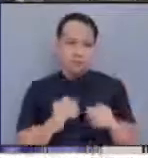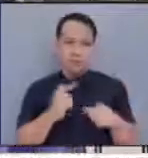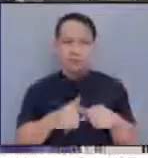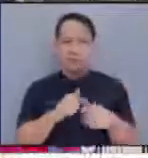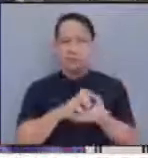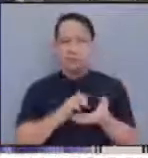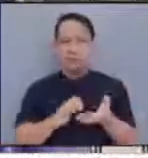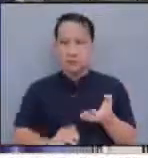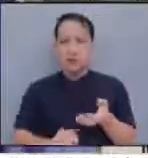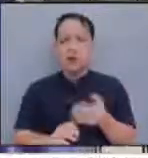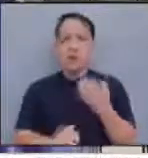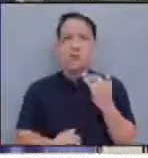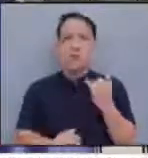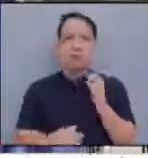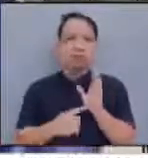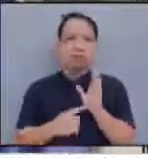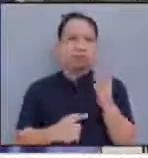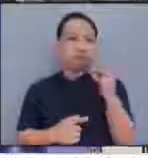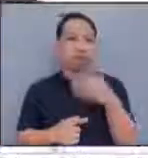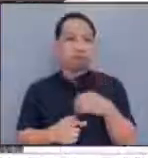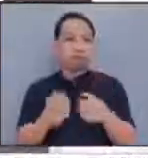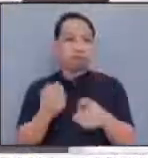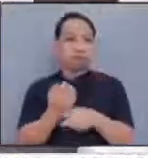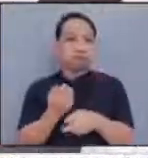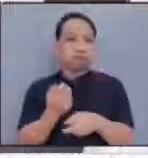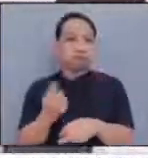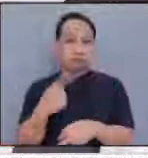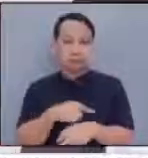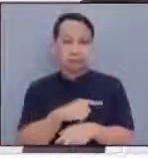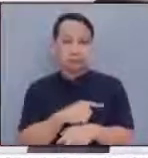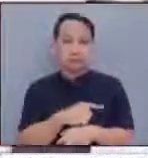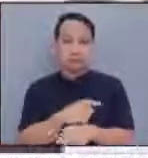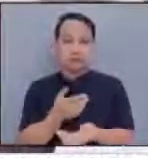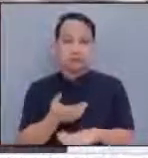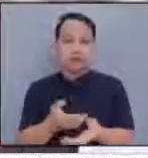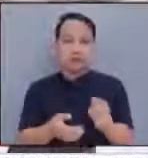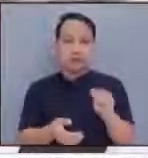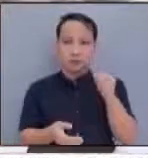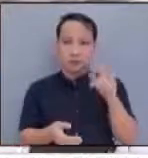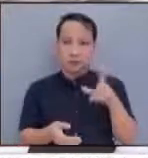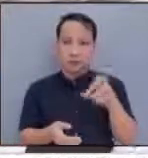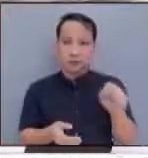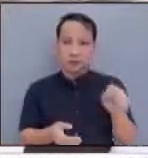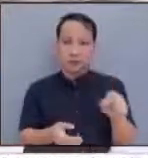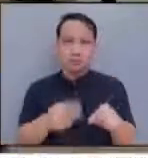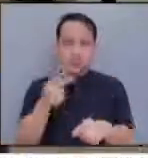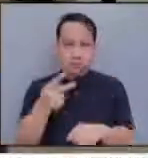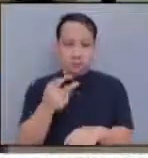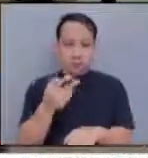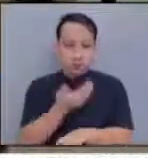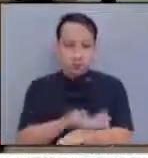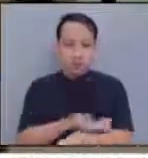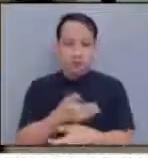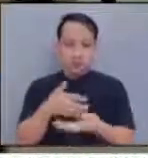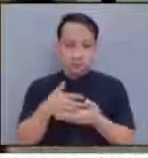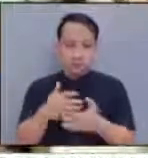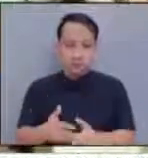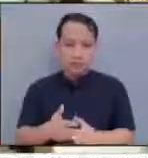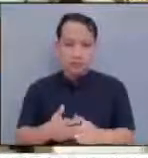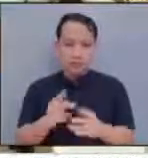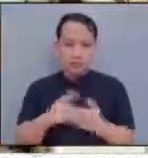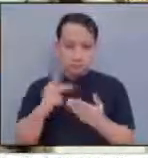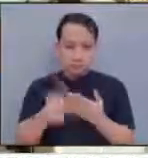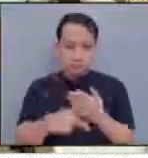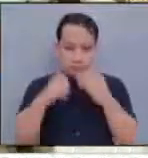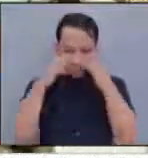Kasi yan talaga nagpapahirap sa sektor namin. Habang si Melendres naman na may dalawang anak na estudyante, mga programang pang-edukasyon